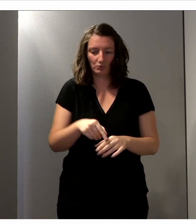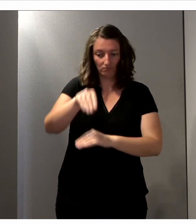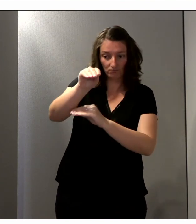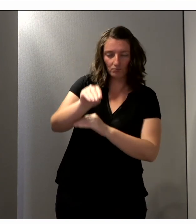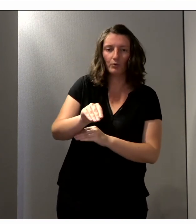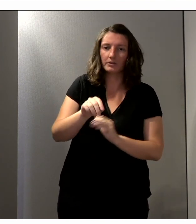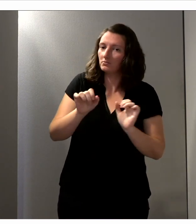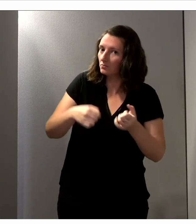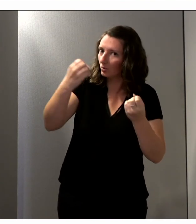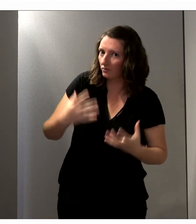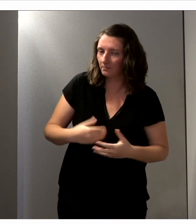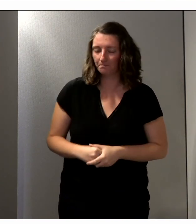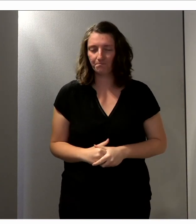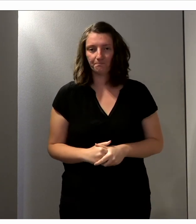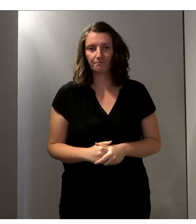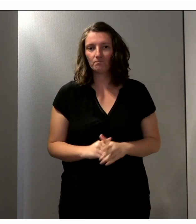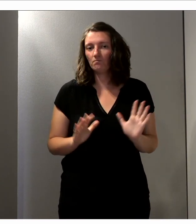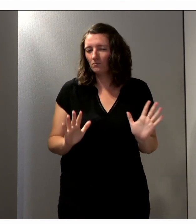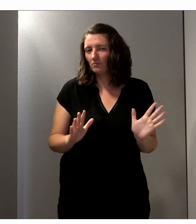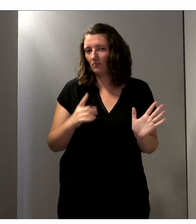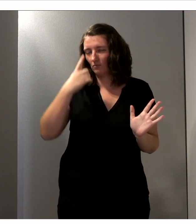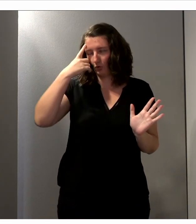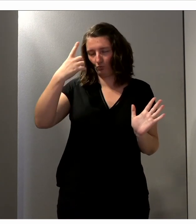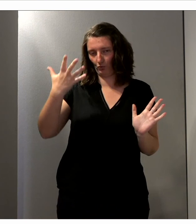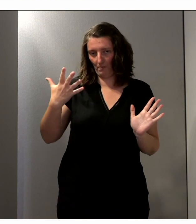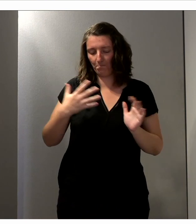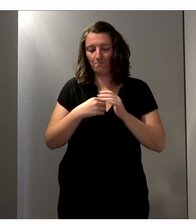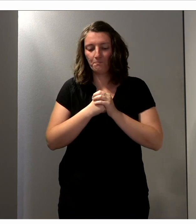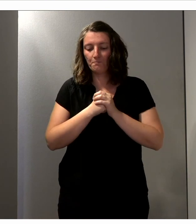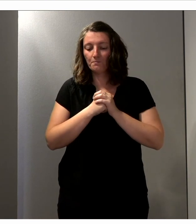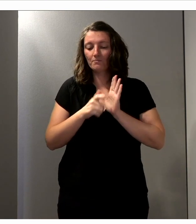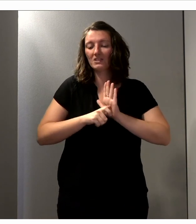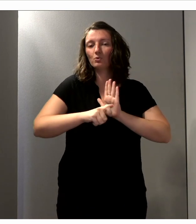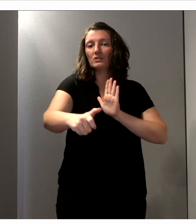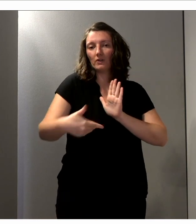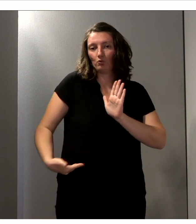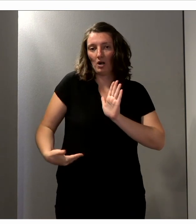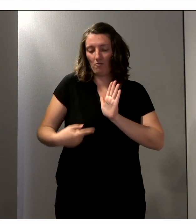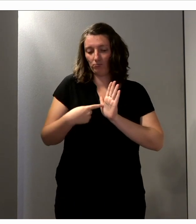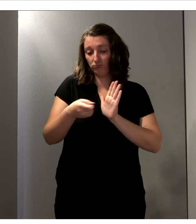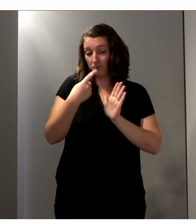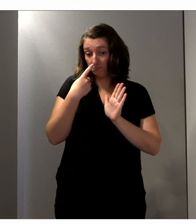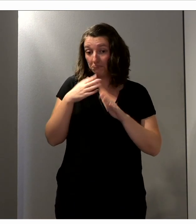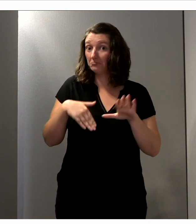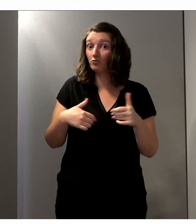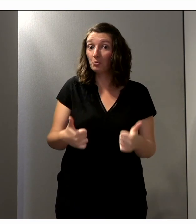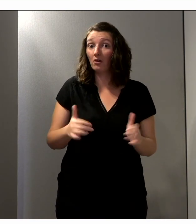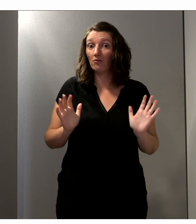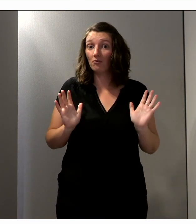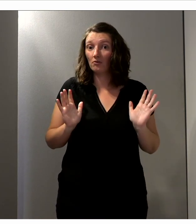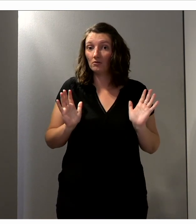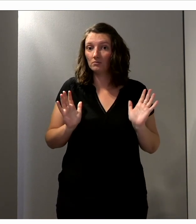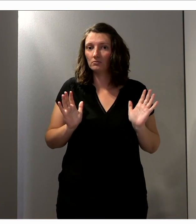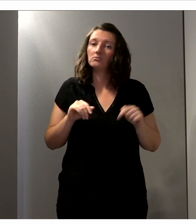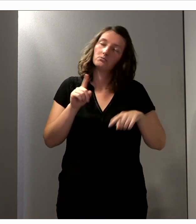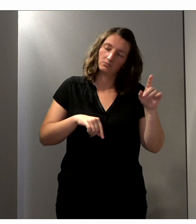en situation de handicap. Je pense même que ces dispositifs fonctionnent bien pour certaines catégories